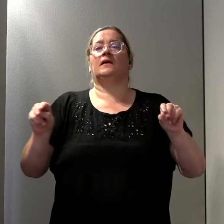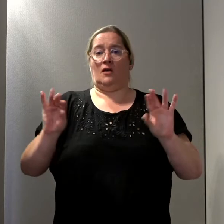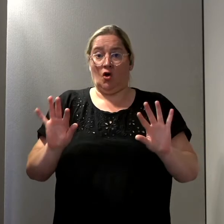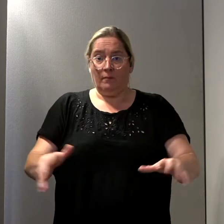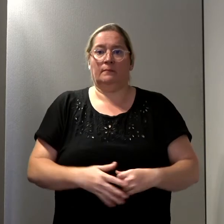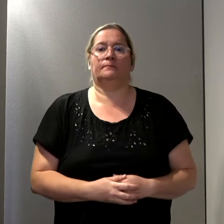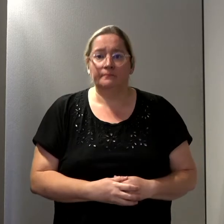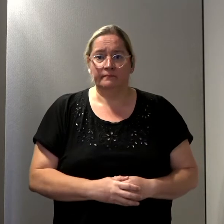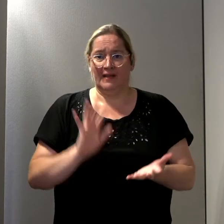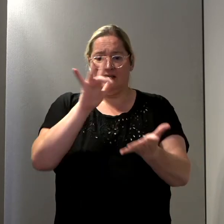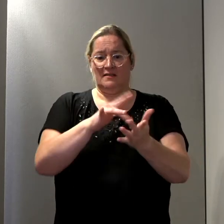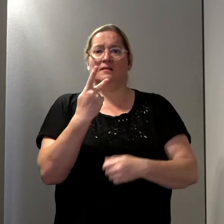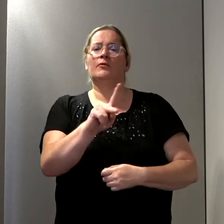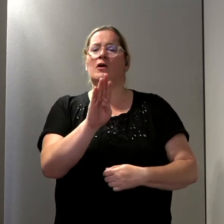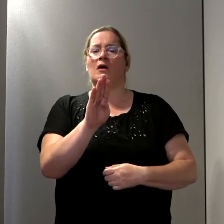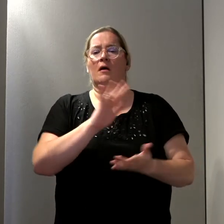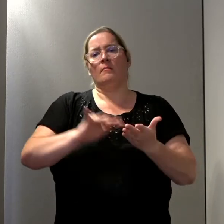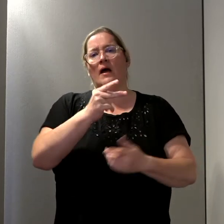allez sur le site de Brainnet,